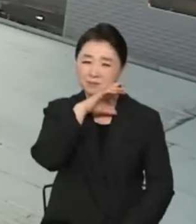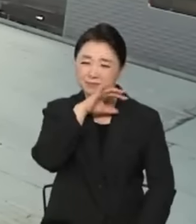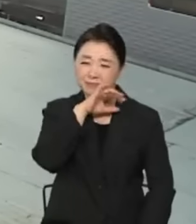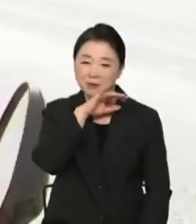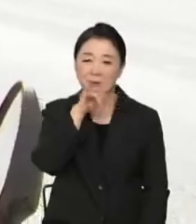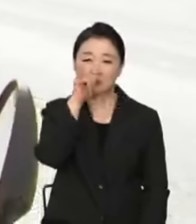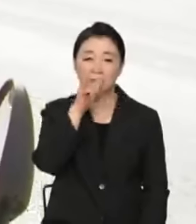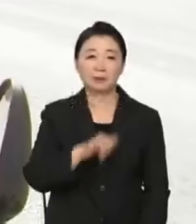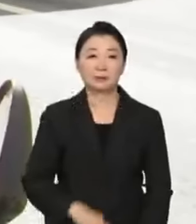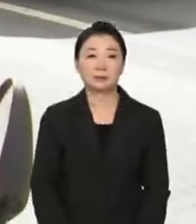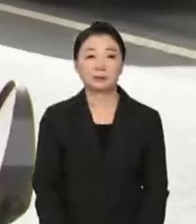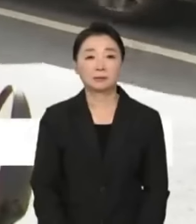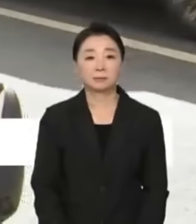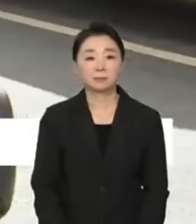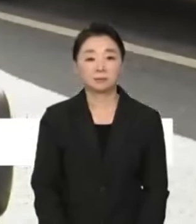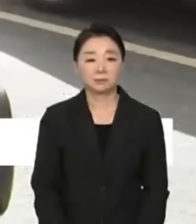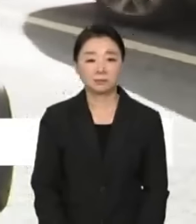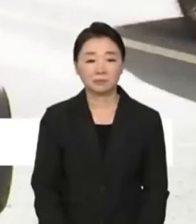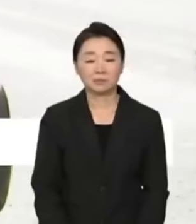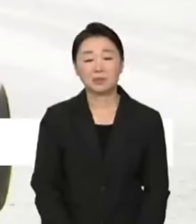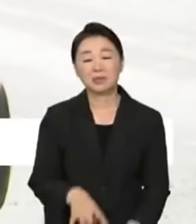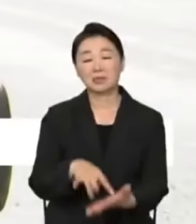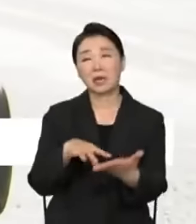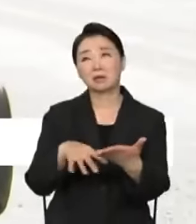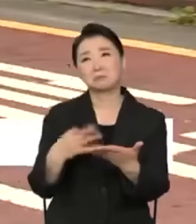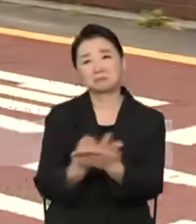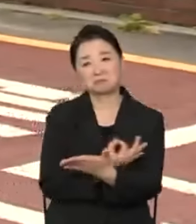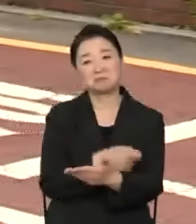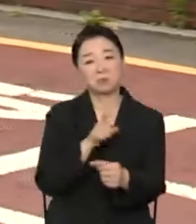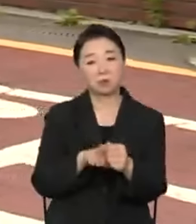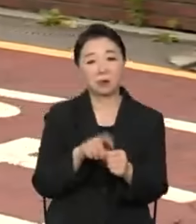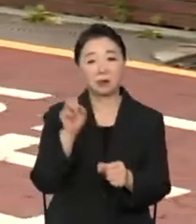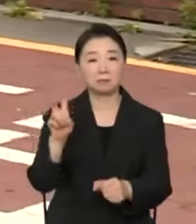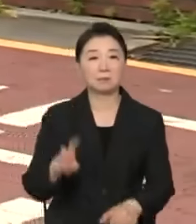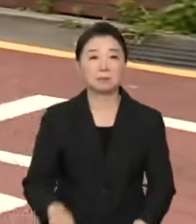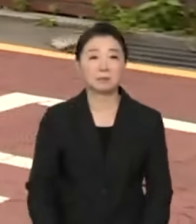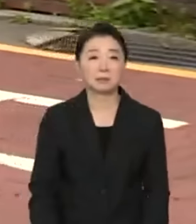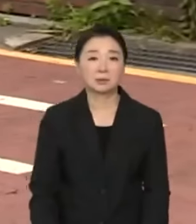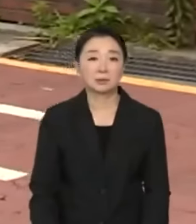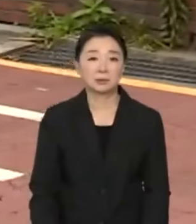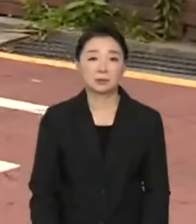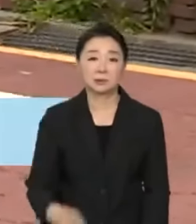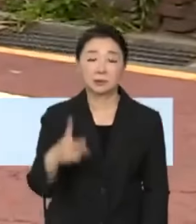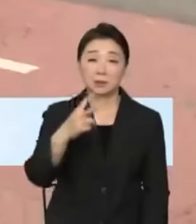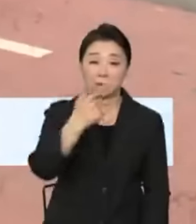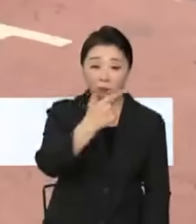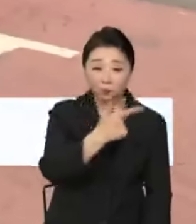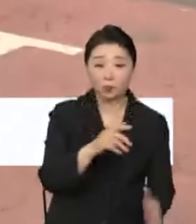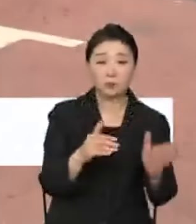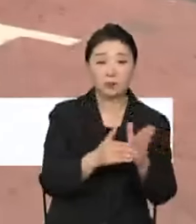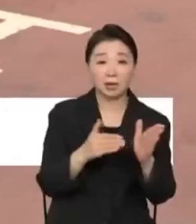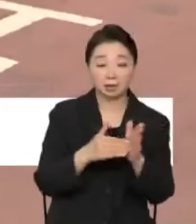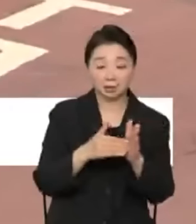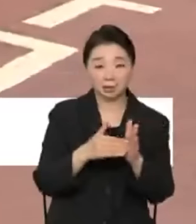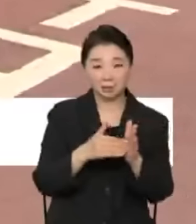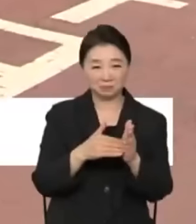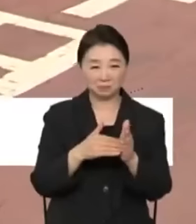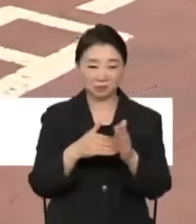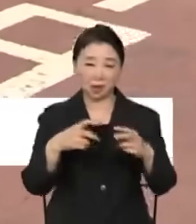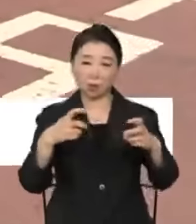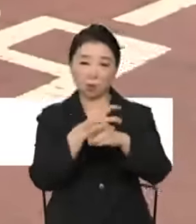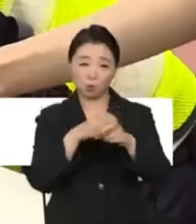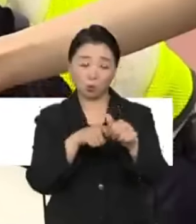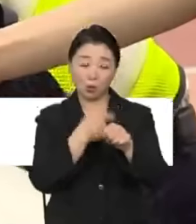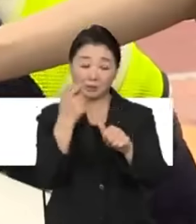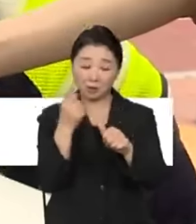목소리도 나옵니다. 세금 때문에 그런 거죠. 국가에서. 특히 2006년까지는 교통 과태료와 범칙금